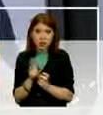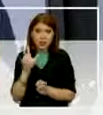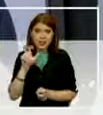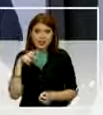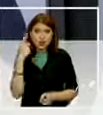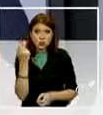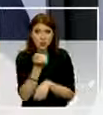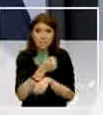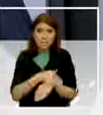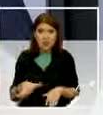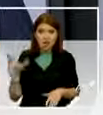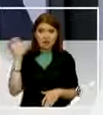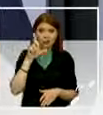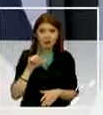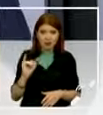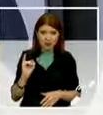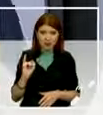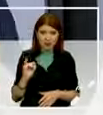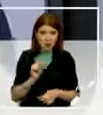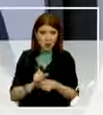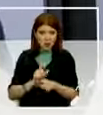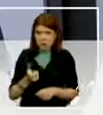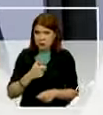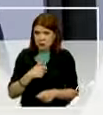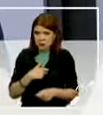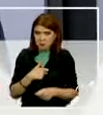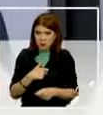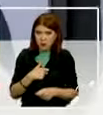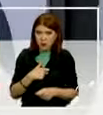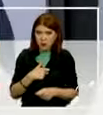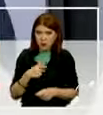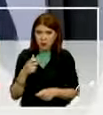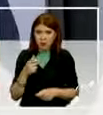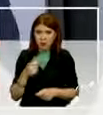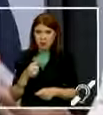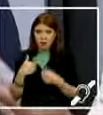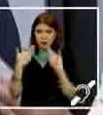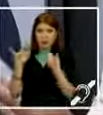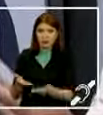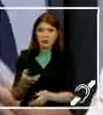31 de miliarde, lucru care este imposibil pentru bugetul României.